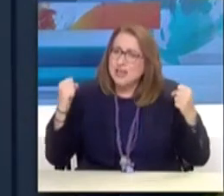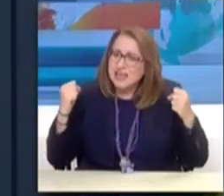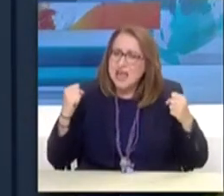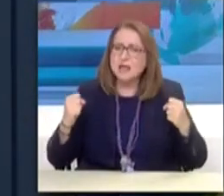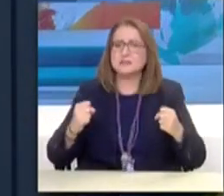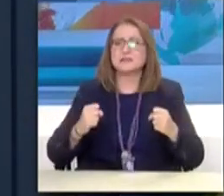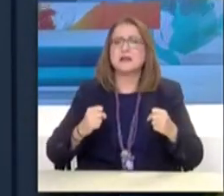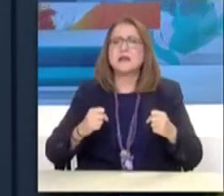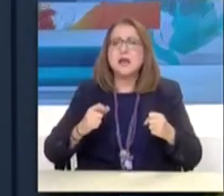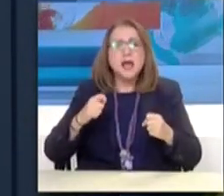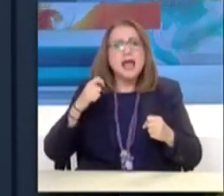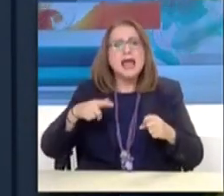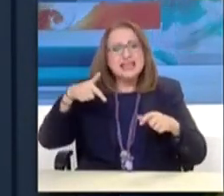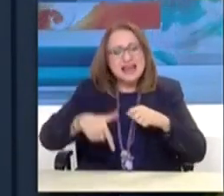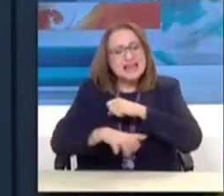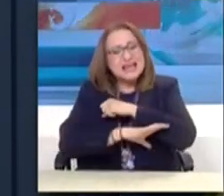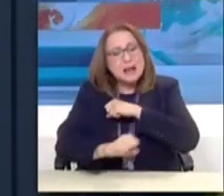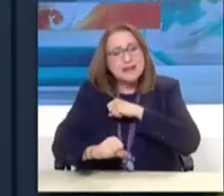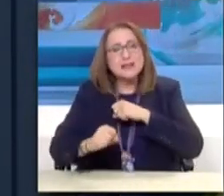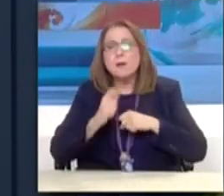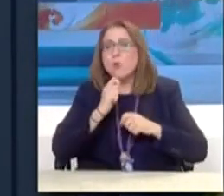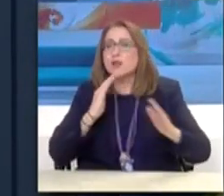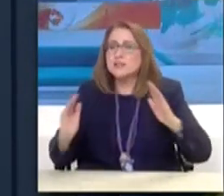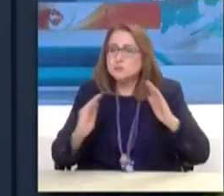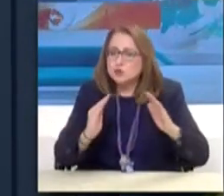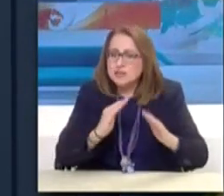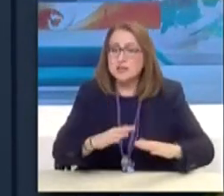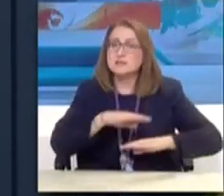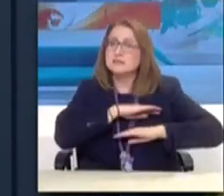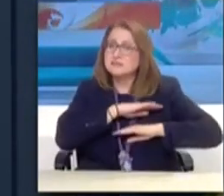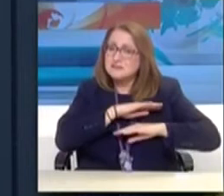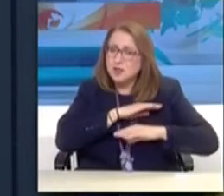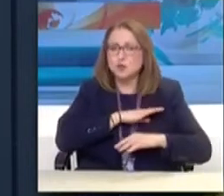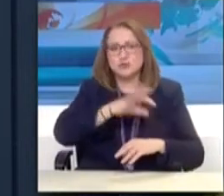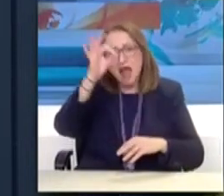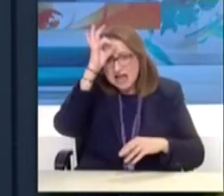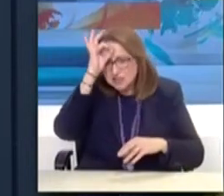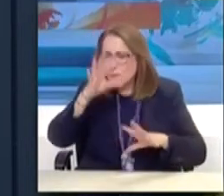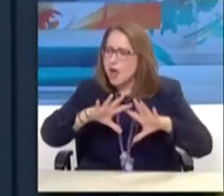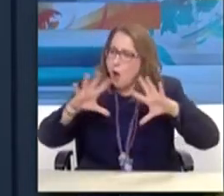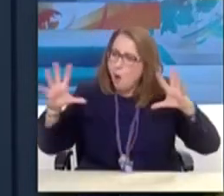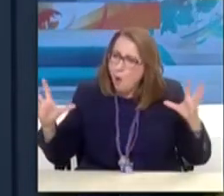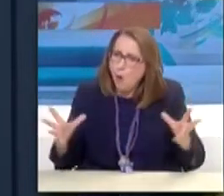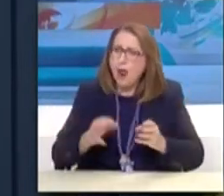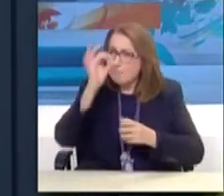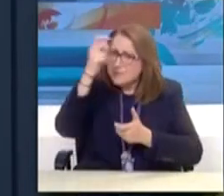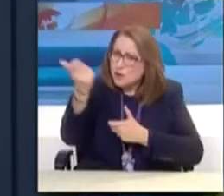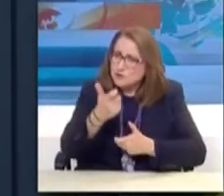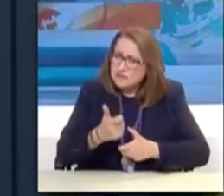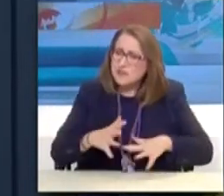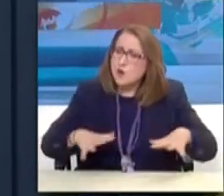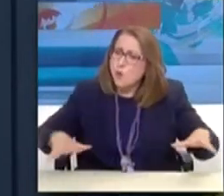Γενική Γραμματεία Πολιτικής Προστασίας, τα στελέχη των Σωμάτων Ασφαλείας και στις υπόλοιπες κρατικές υπηρεσίες που δίνουν και